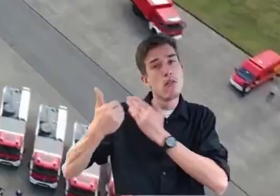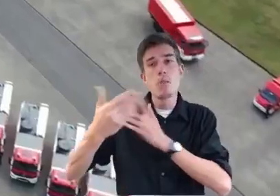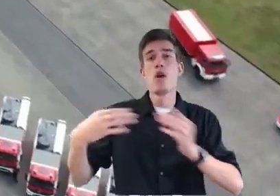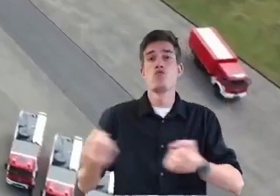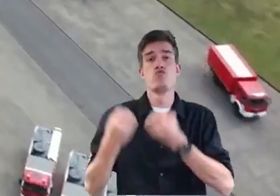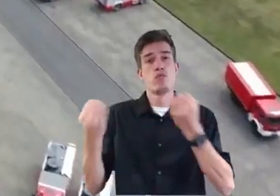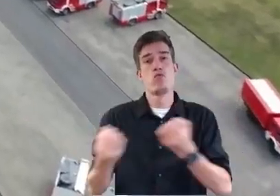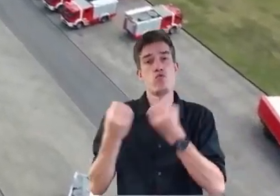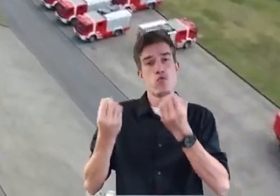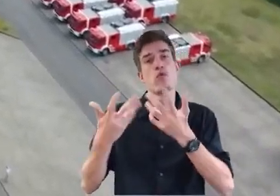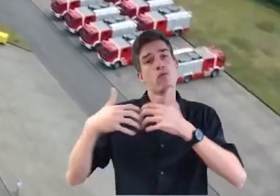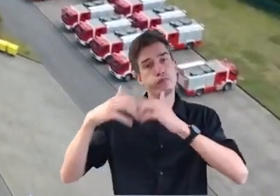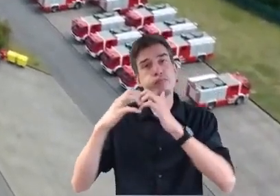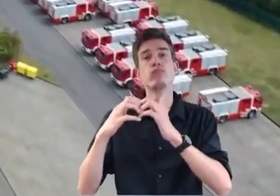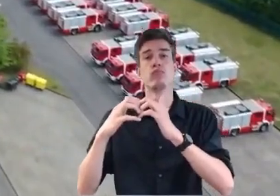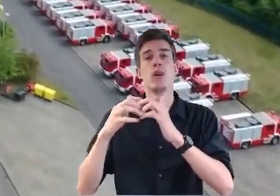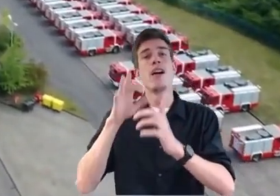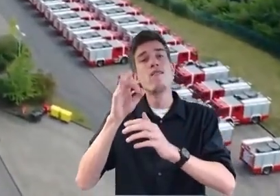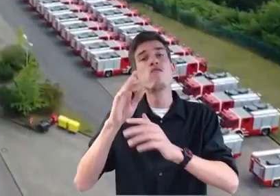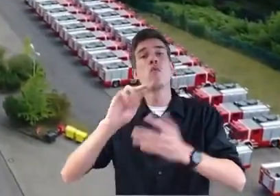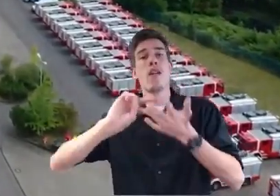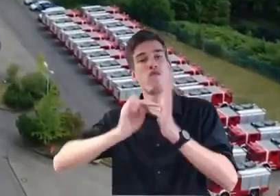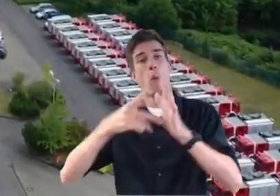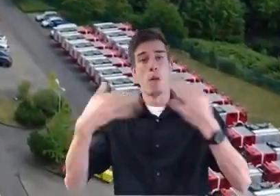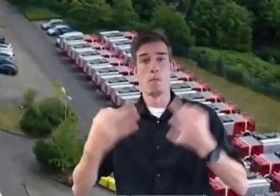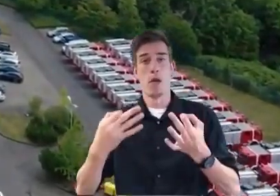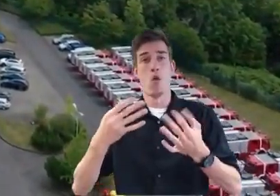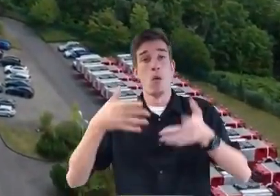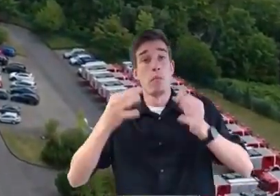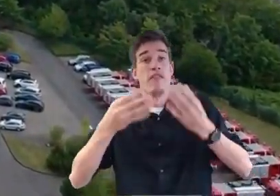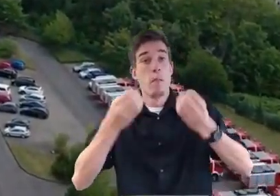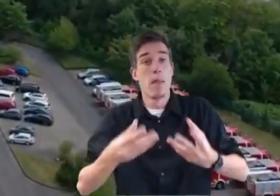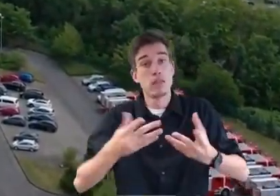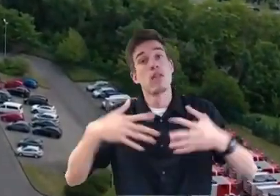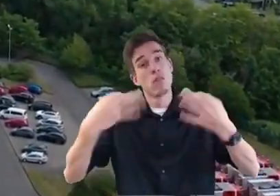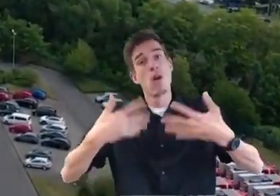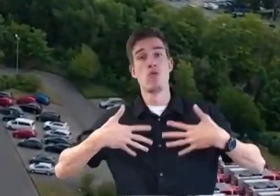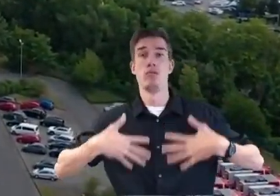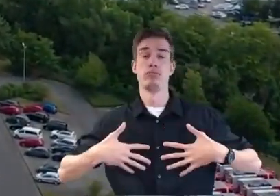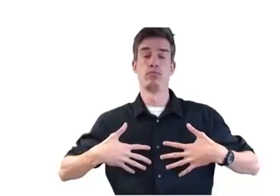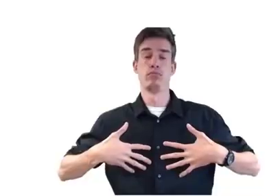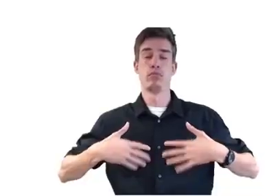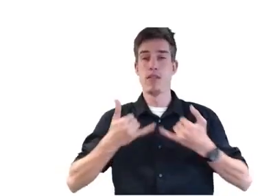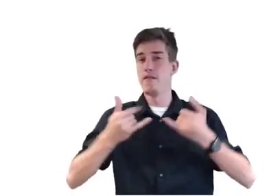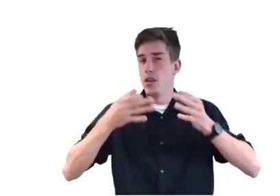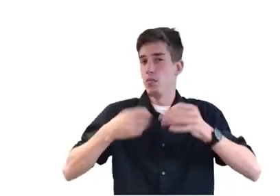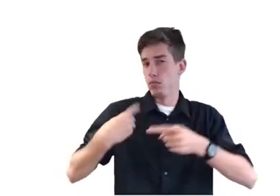wir das ins Leben gerufen, um genau dafür vorbereitet zu sein, so gut es halt geht.